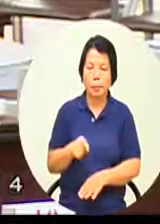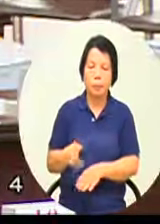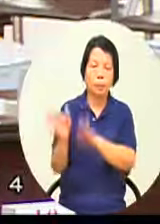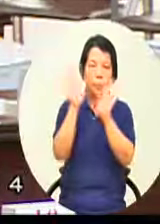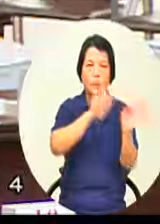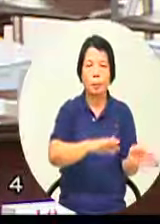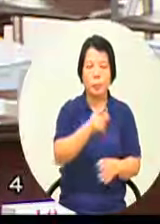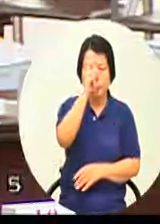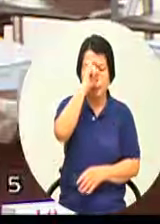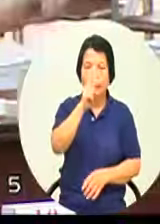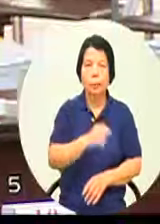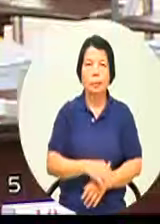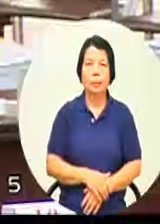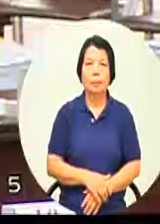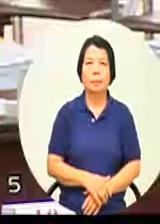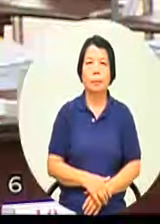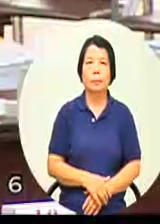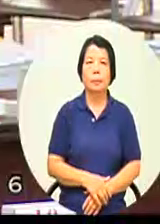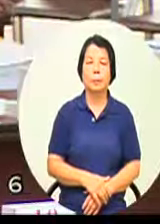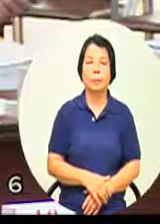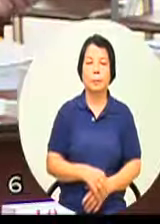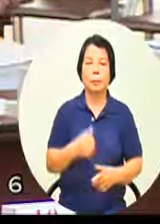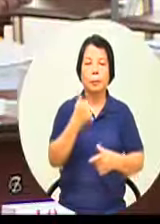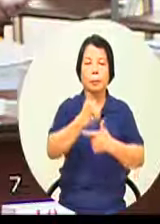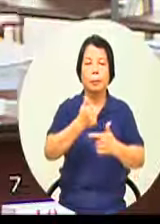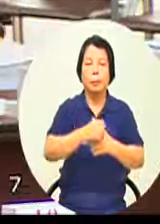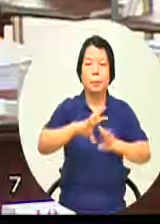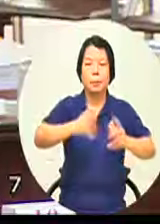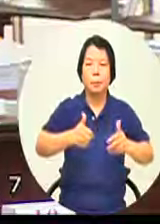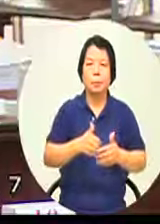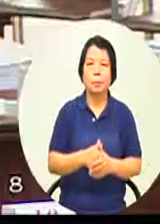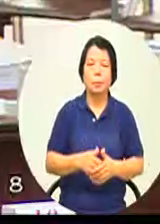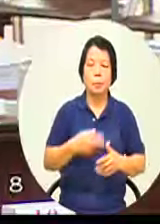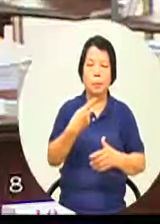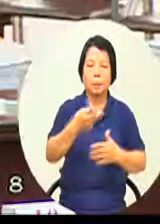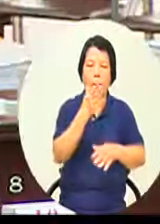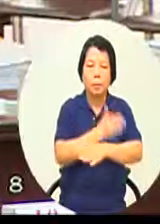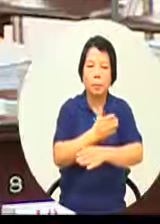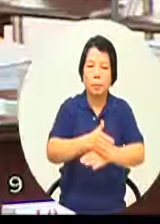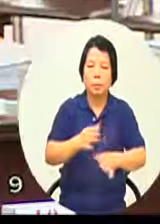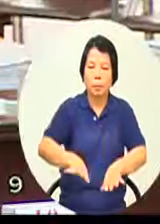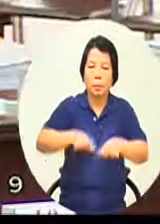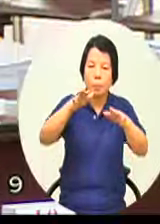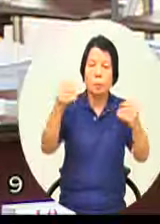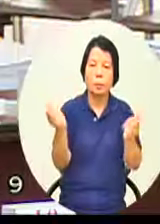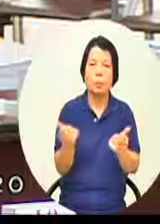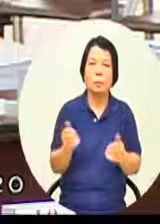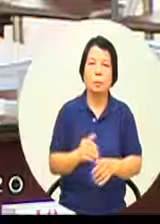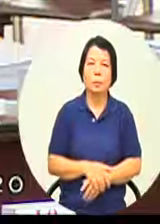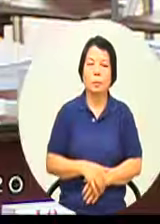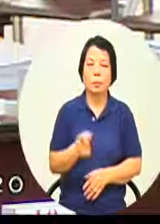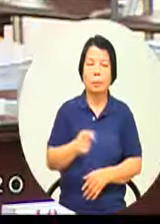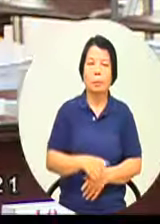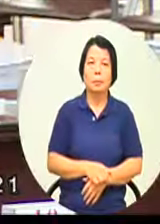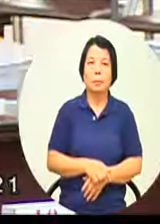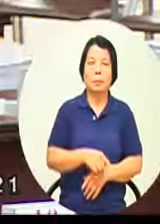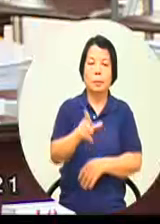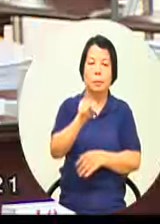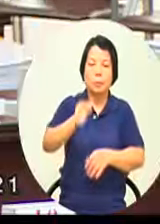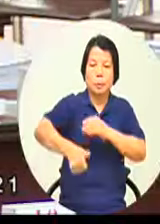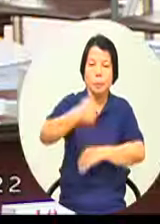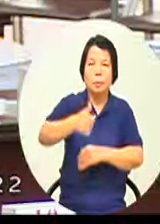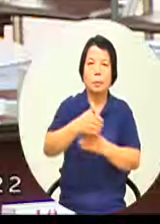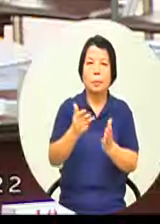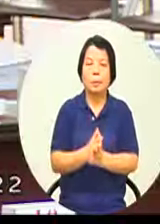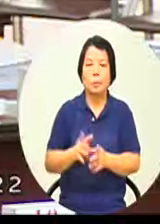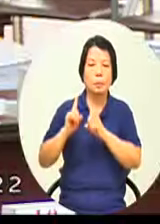的，吼、哦，就是讲咱的这个建国路这个二段这边，对不对？用水的问题，吼、哦，咱的当科长啊，你知影嘛，吼、哦，你都前面我